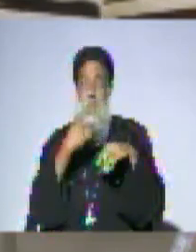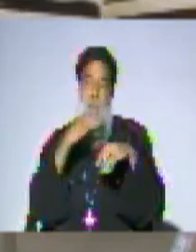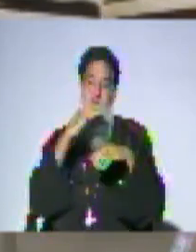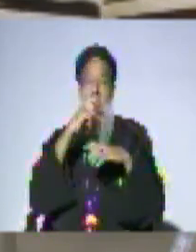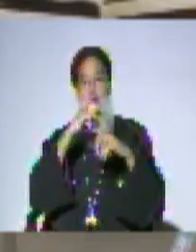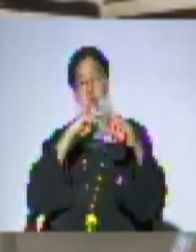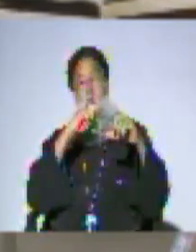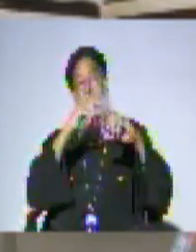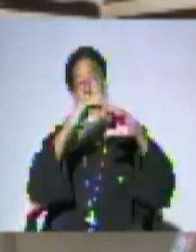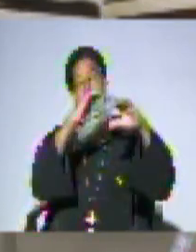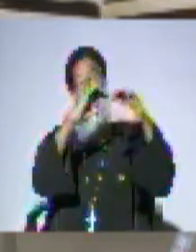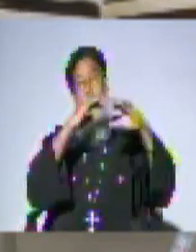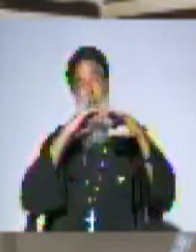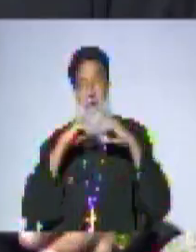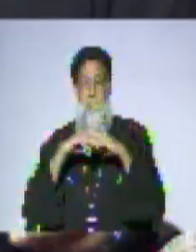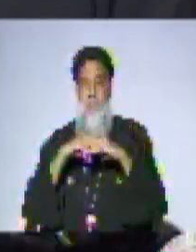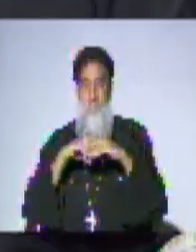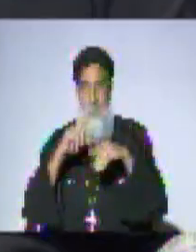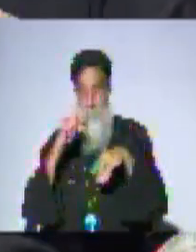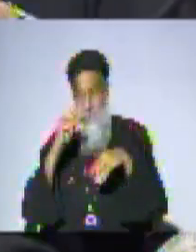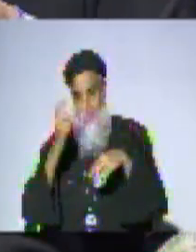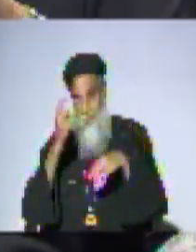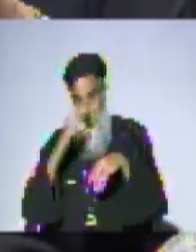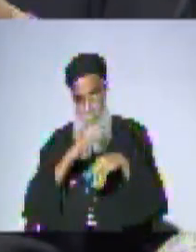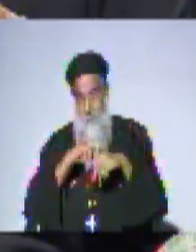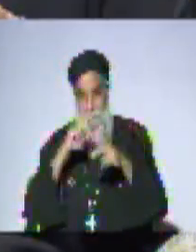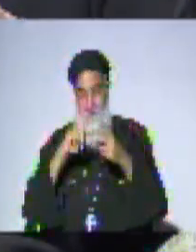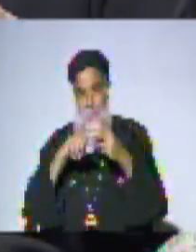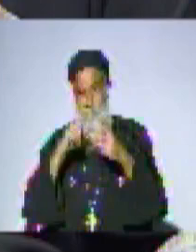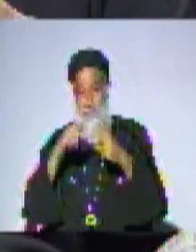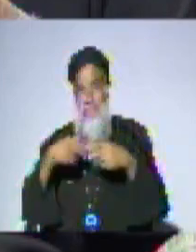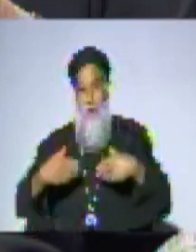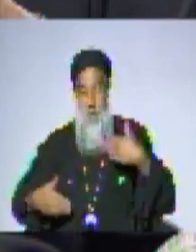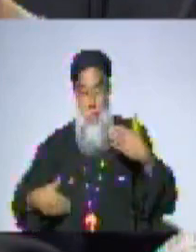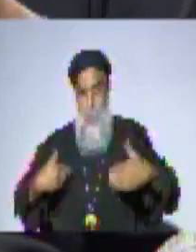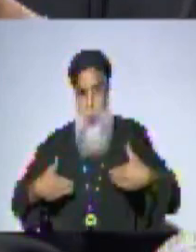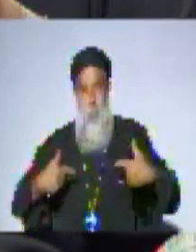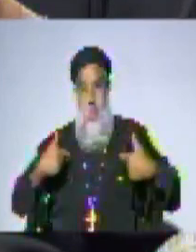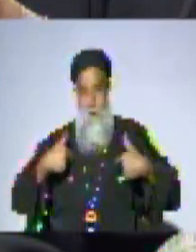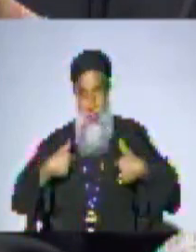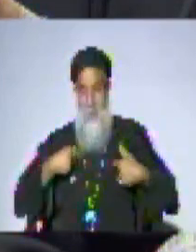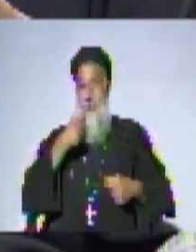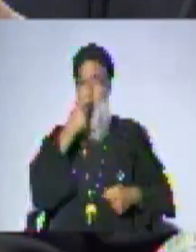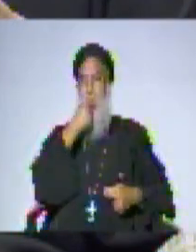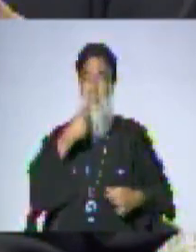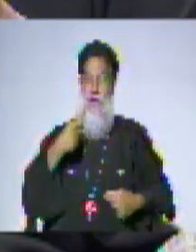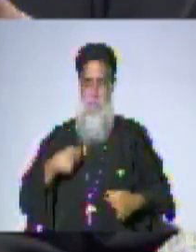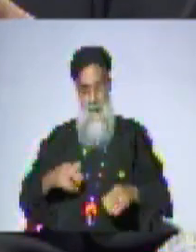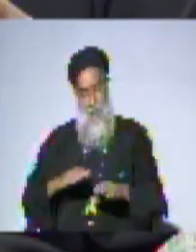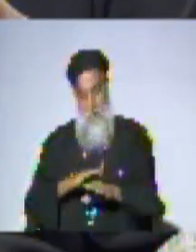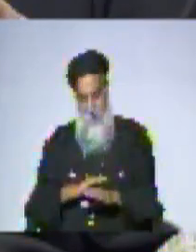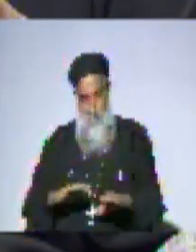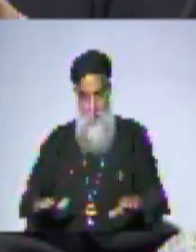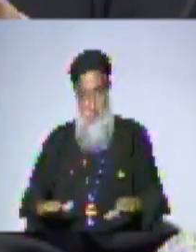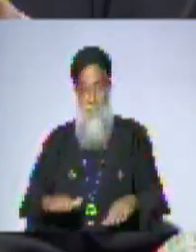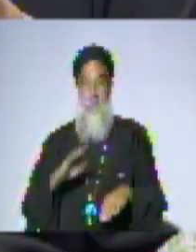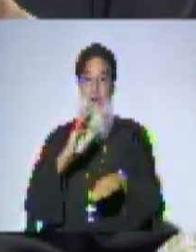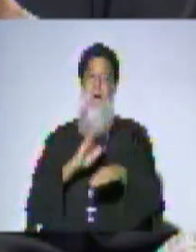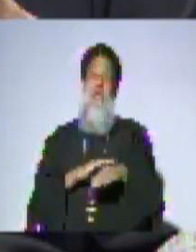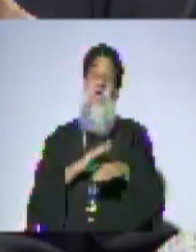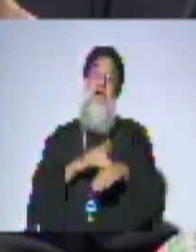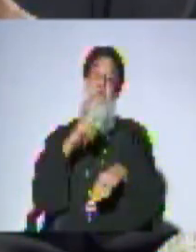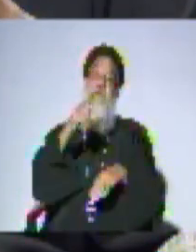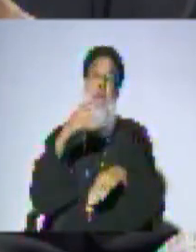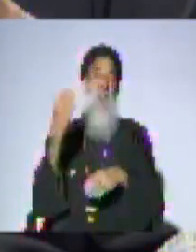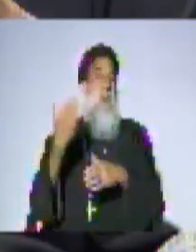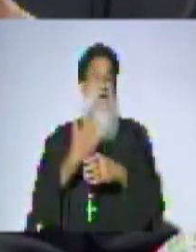تمام. تمام. إلى الجزء الثاني، سيدنا يقول: وإذ سررت بنا نحن الضعفاء الأرضيين أن نخدمك، لا